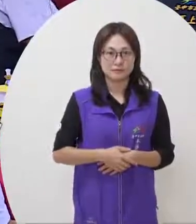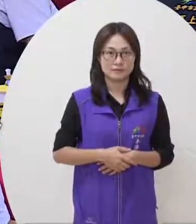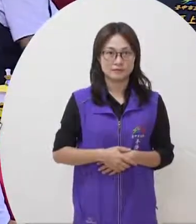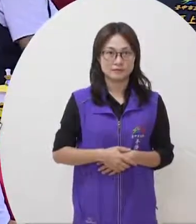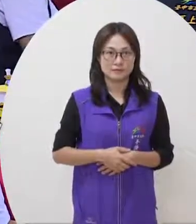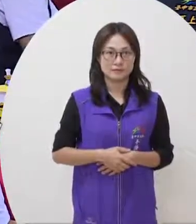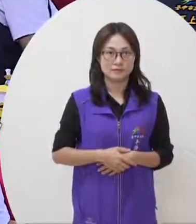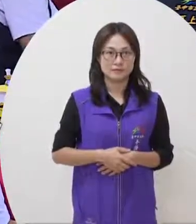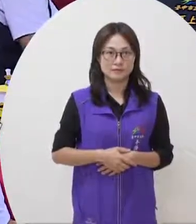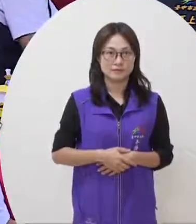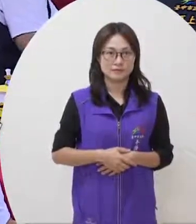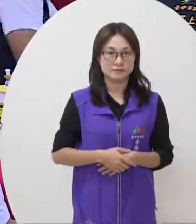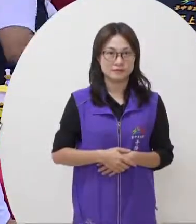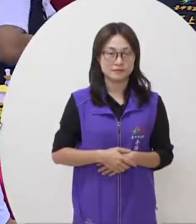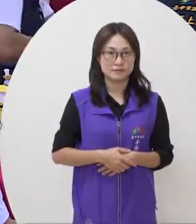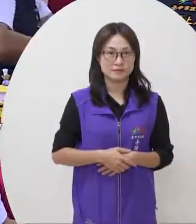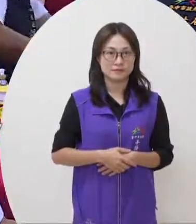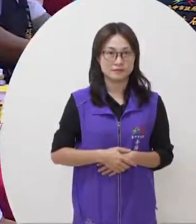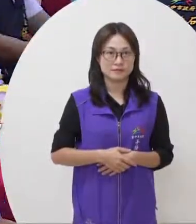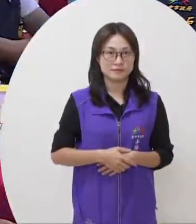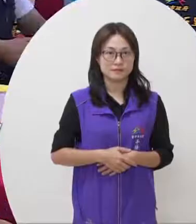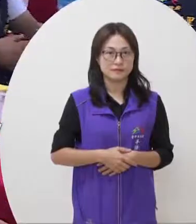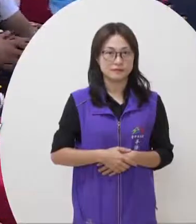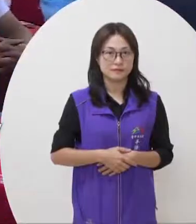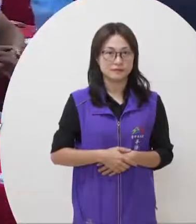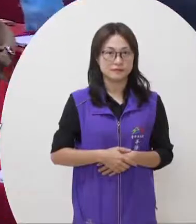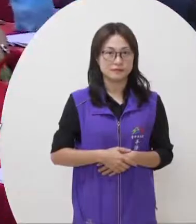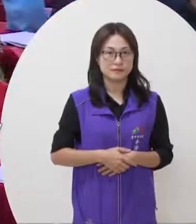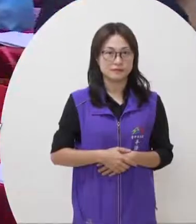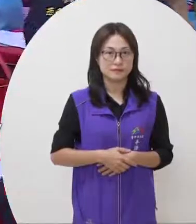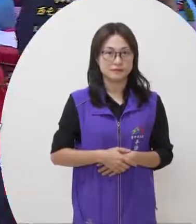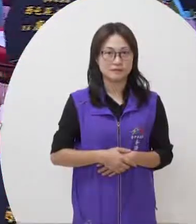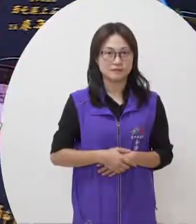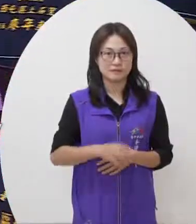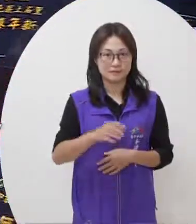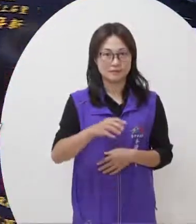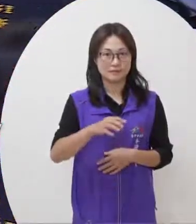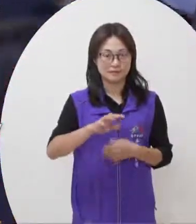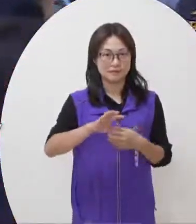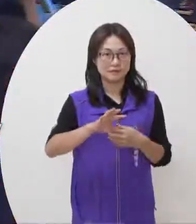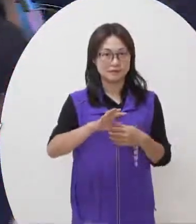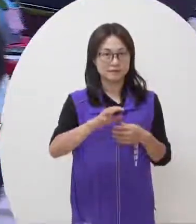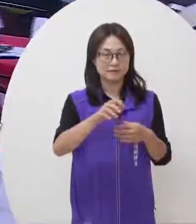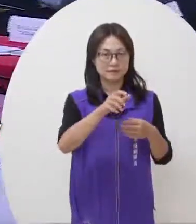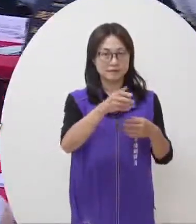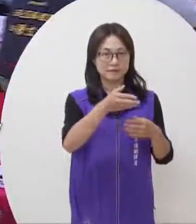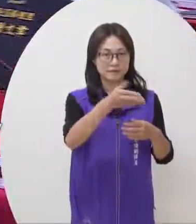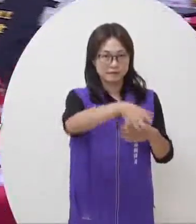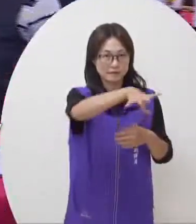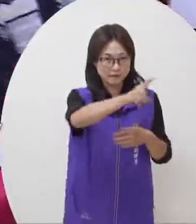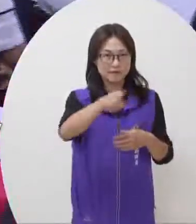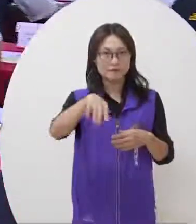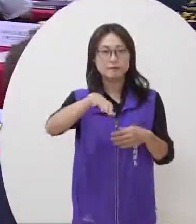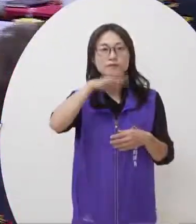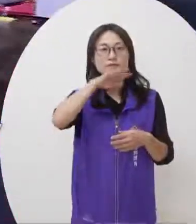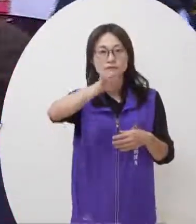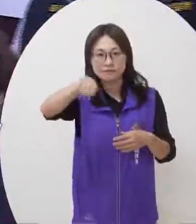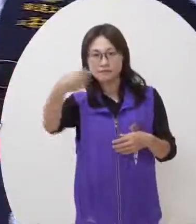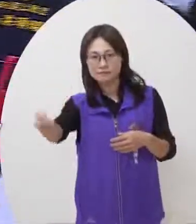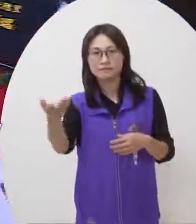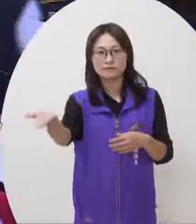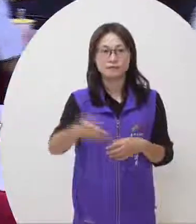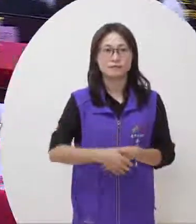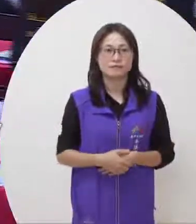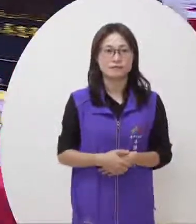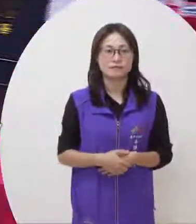近亲里长是不是？哎，阿署里长，拍谁？阿署里长先啊，接着近亲里长，谢谢。 谢谢